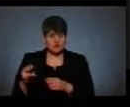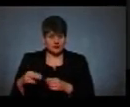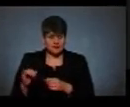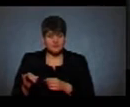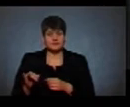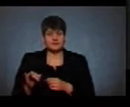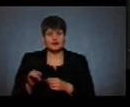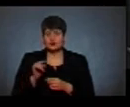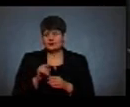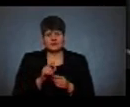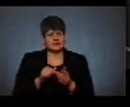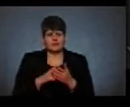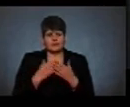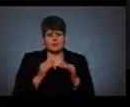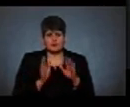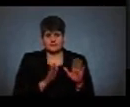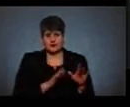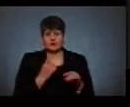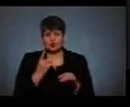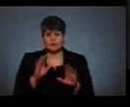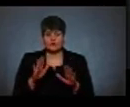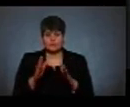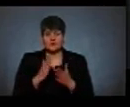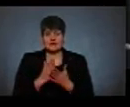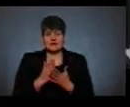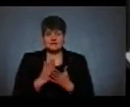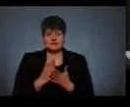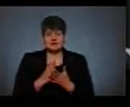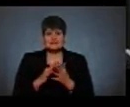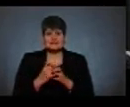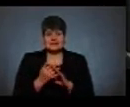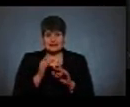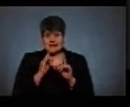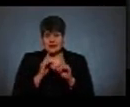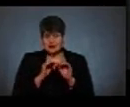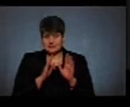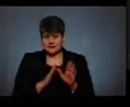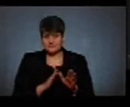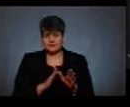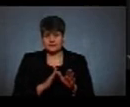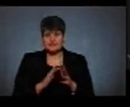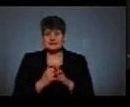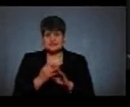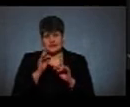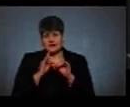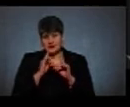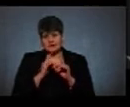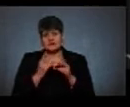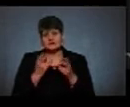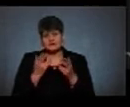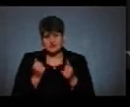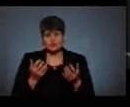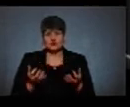тут жодних питань немає. В одному випадку власником є сільська рада, і сільська рада, звичайно, що